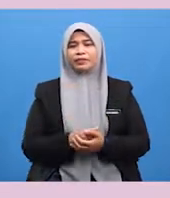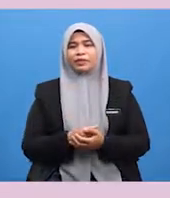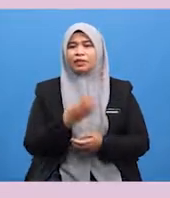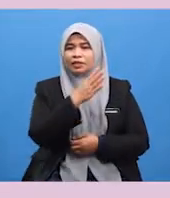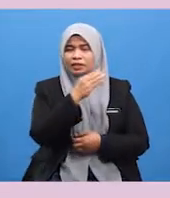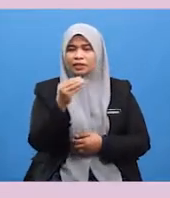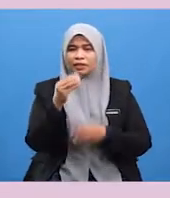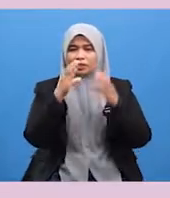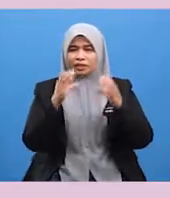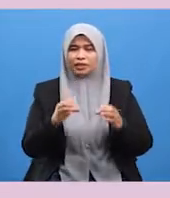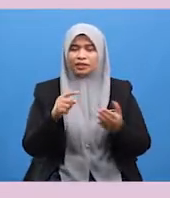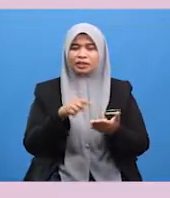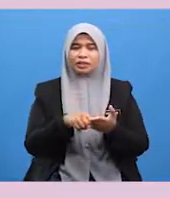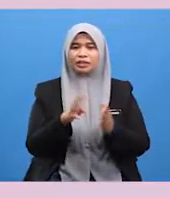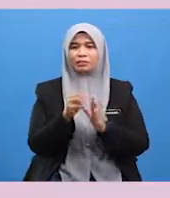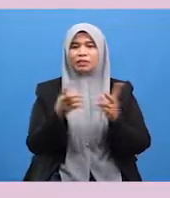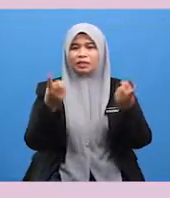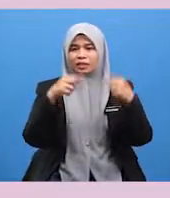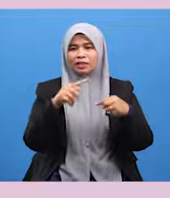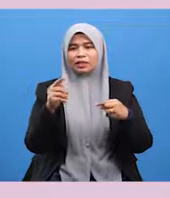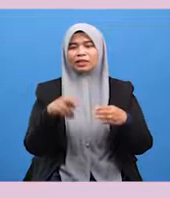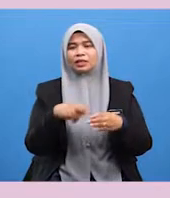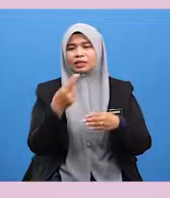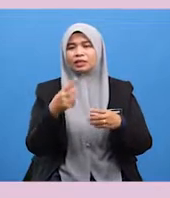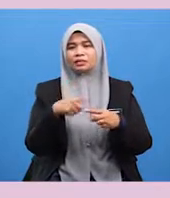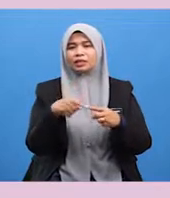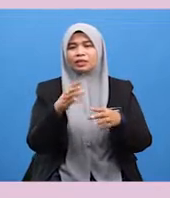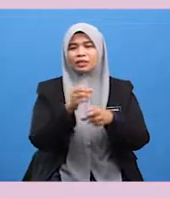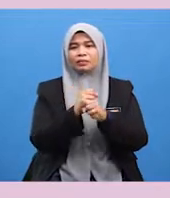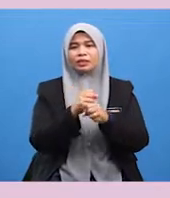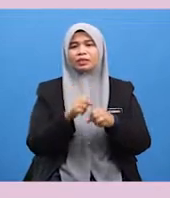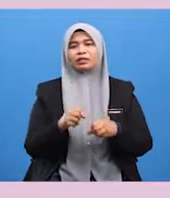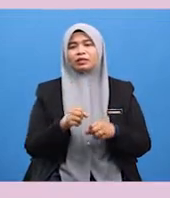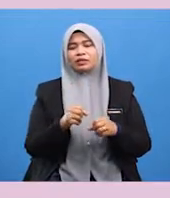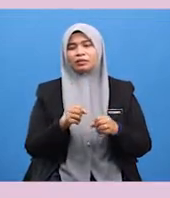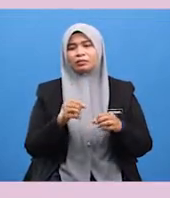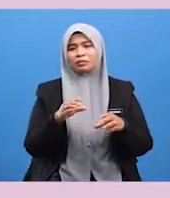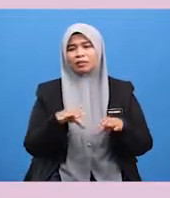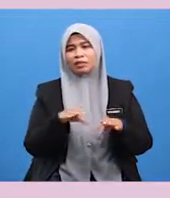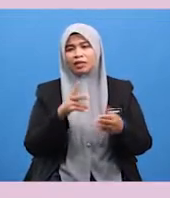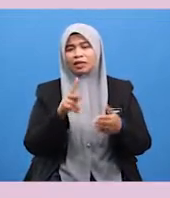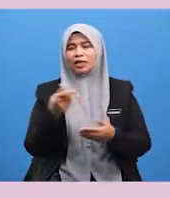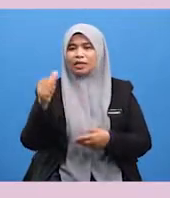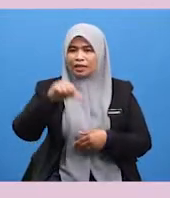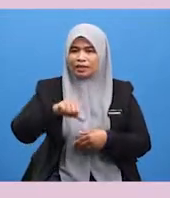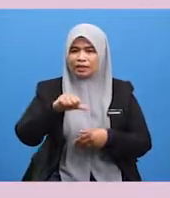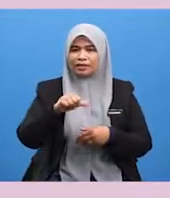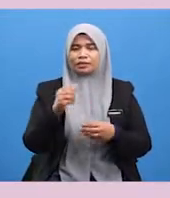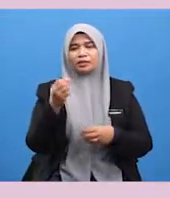Dan strategi ini mendatangkan hasil apabila dapat mematahkan serangan Siam.